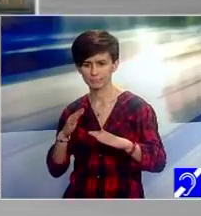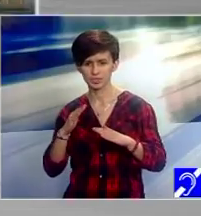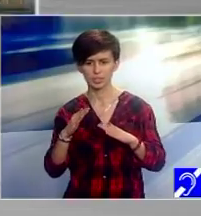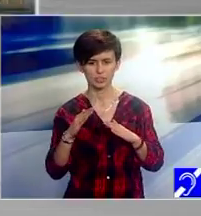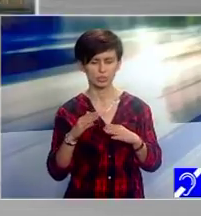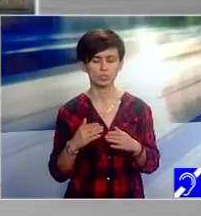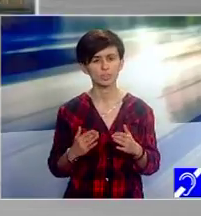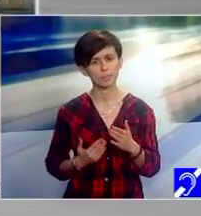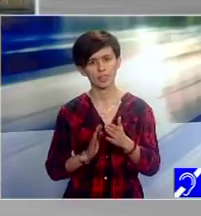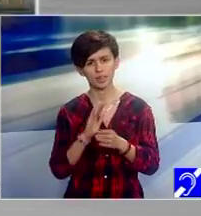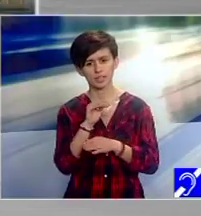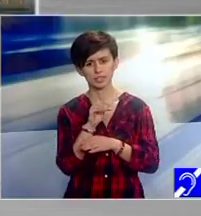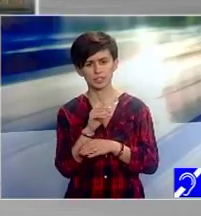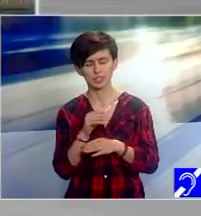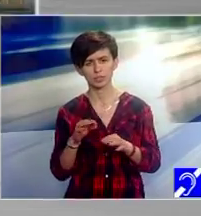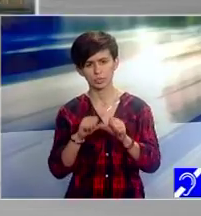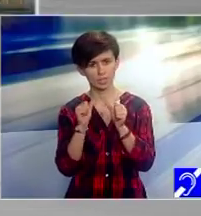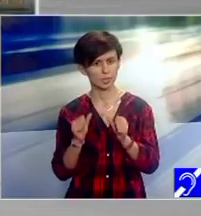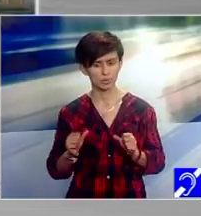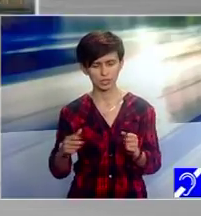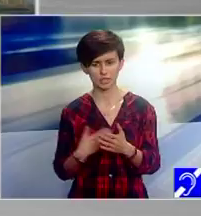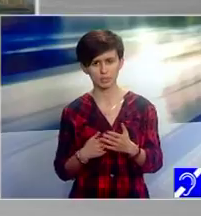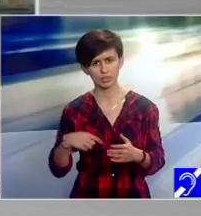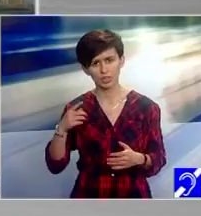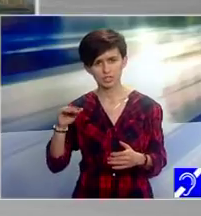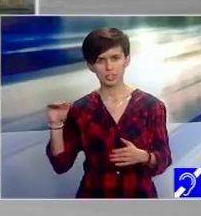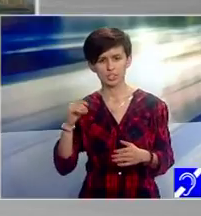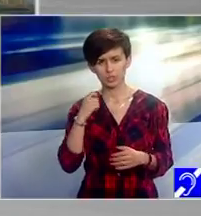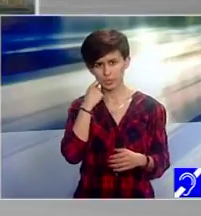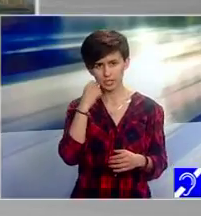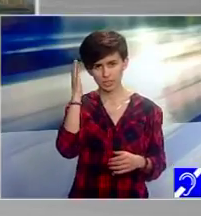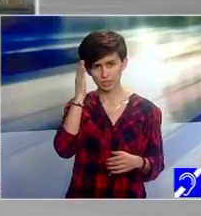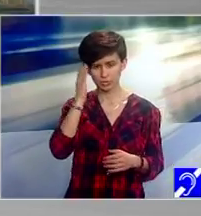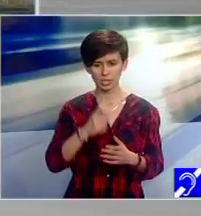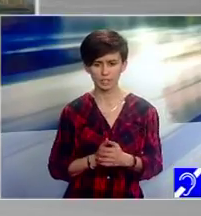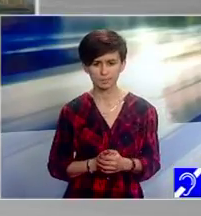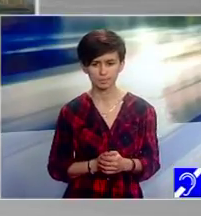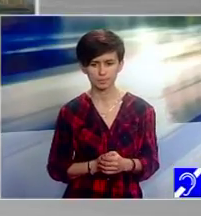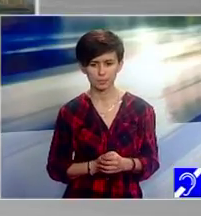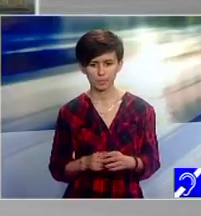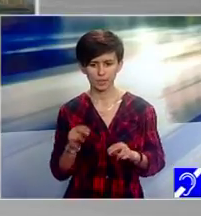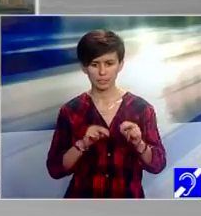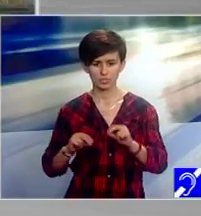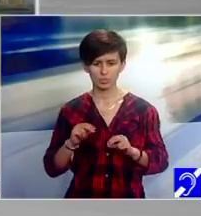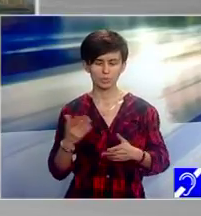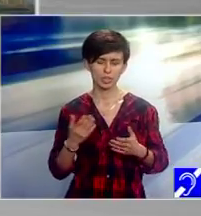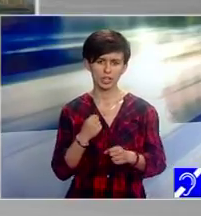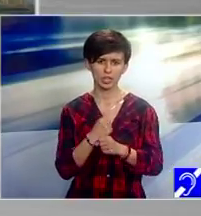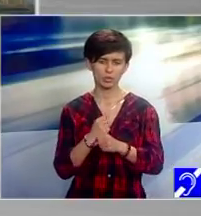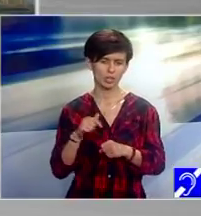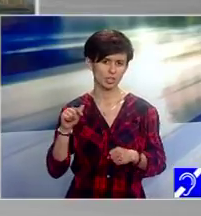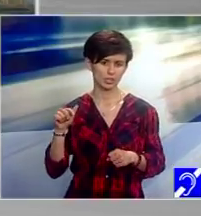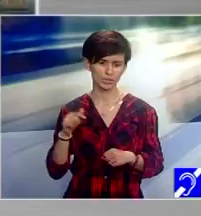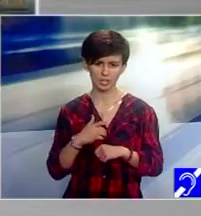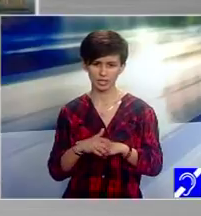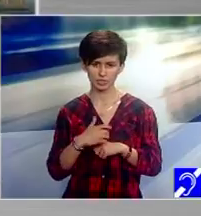pentru ceilalți copii din școală. Acum clubul Lamont, care s-a ocupat de pregătirea lui în domeniu,